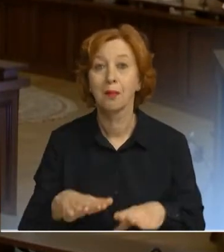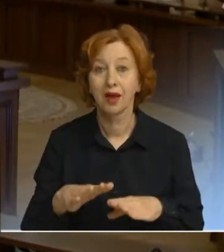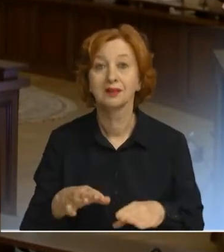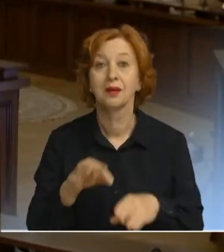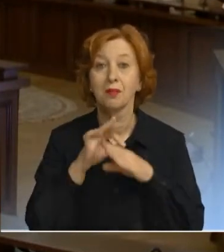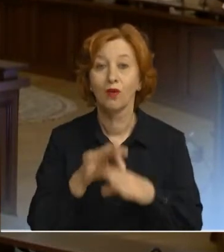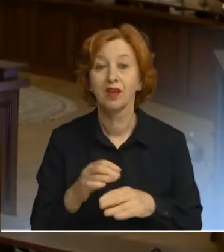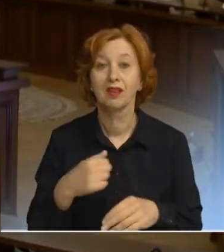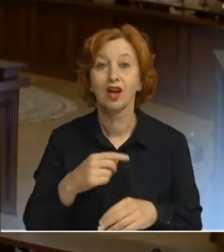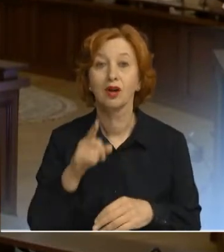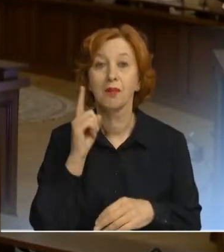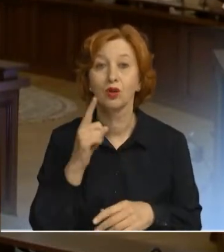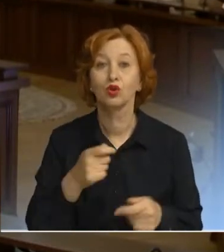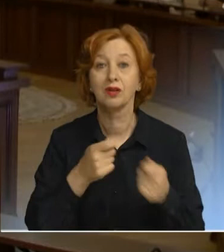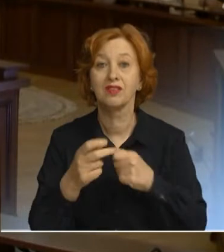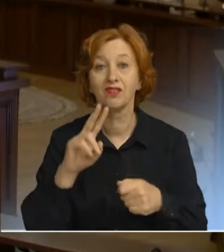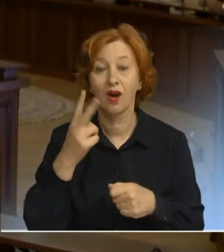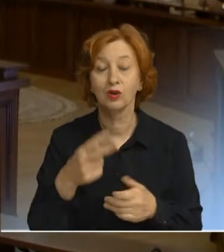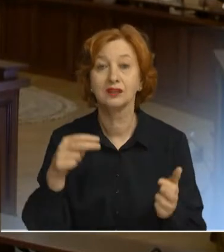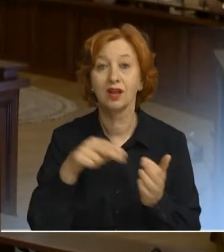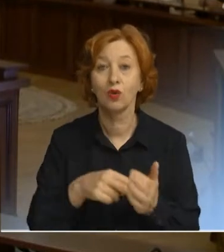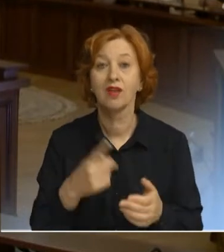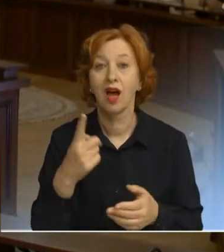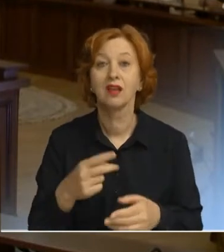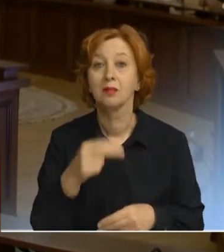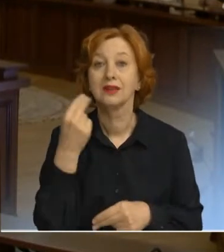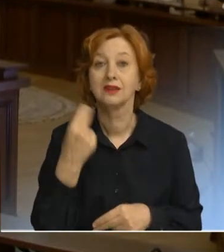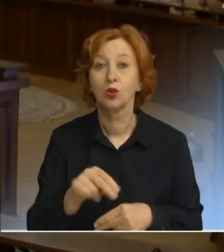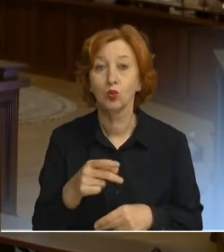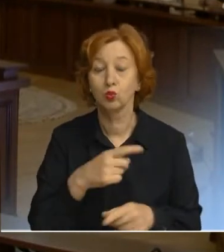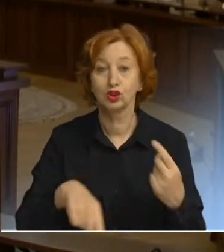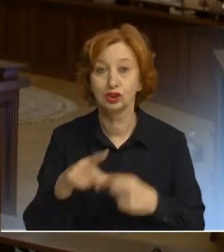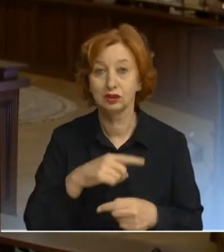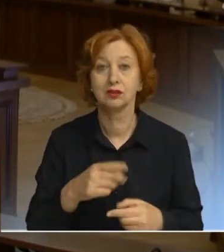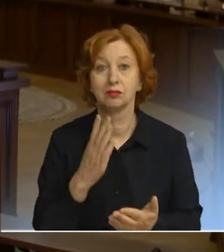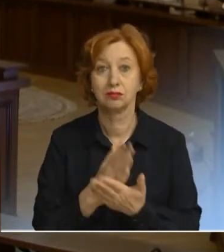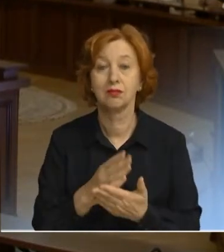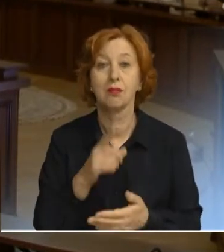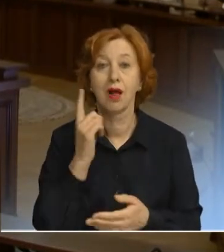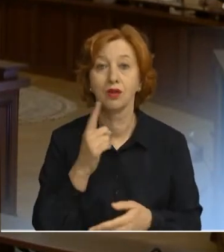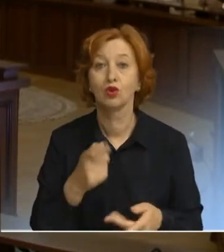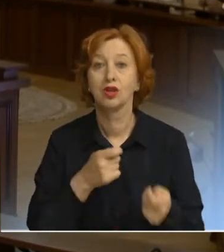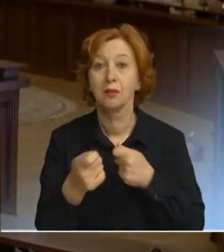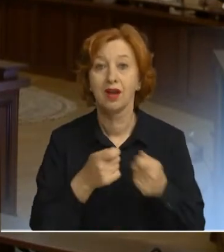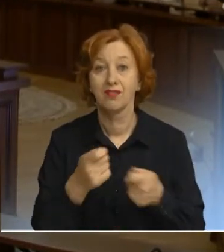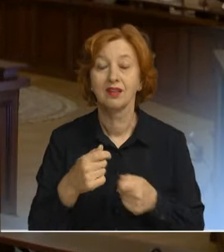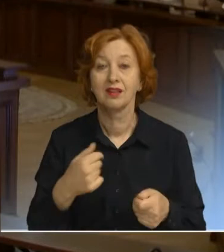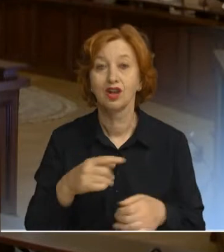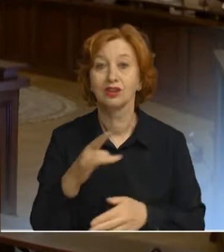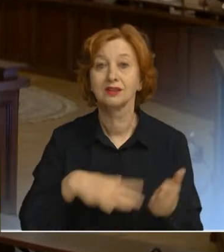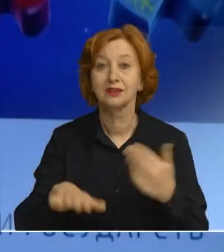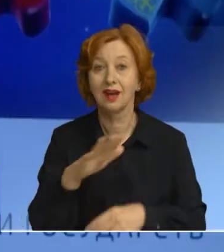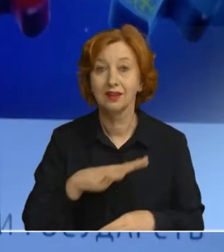ведь наше молодежное правительство 2 года подряд становится одним из лучших. Мы входим в топ-10 лучших молодежных правительств нашей страны